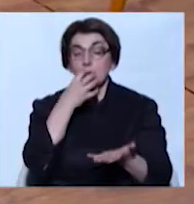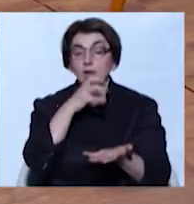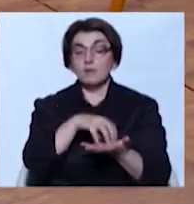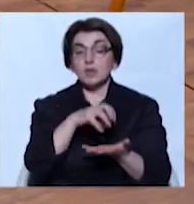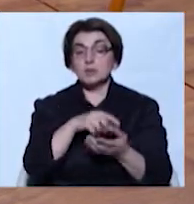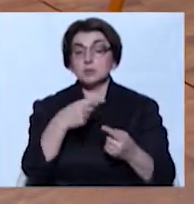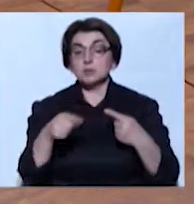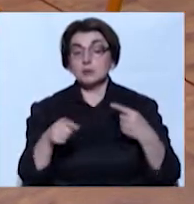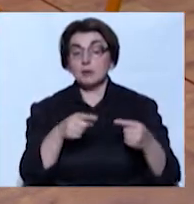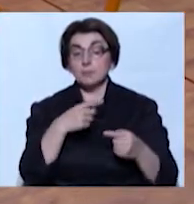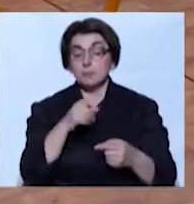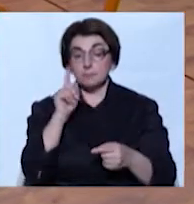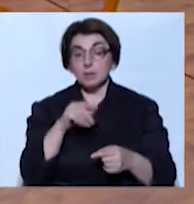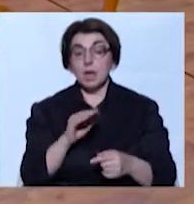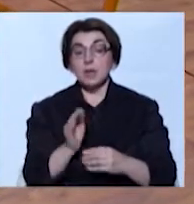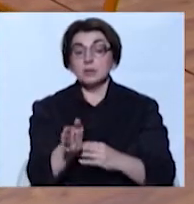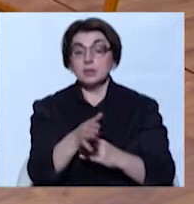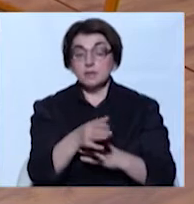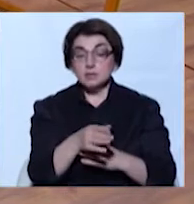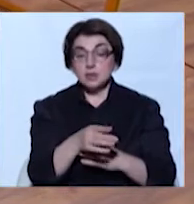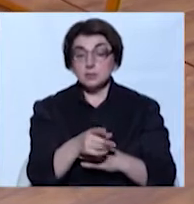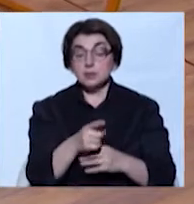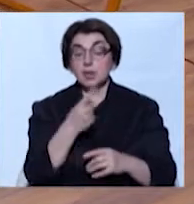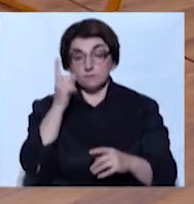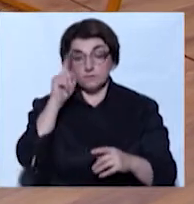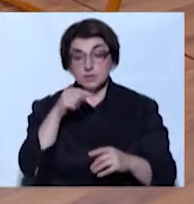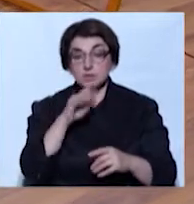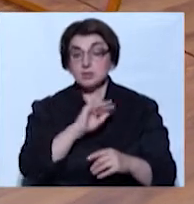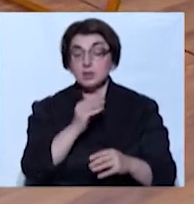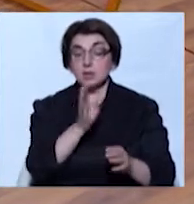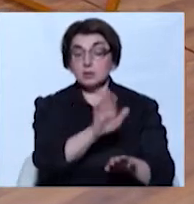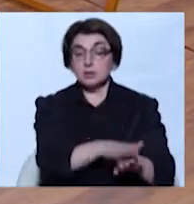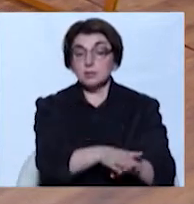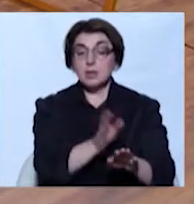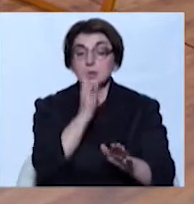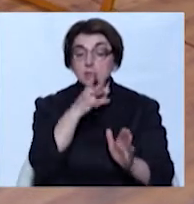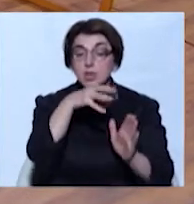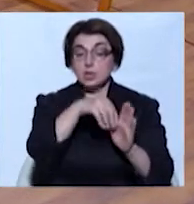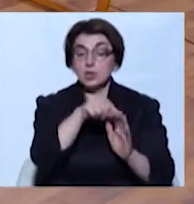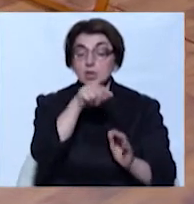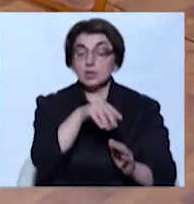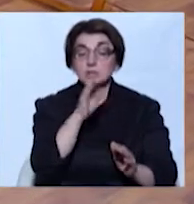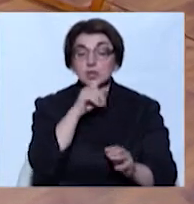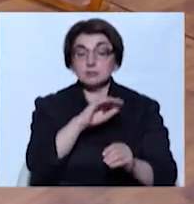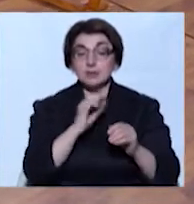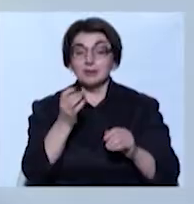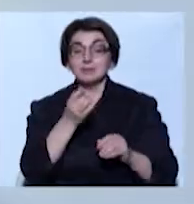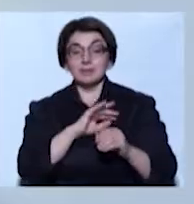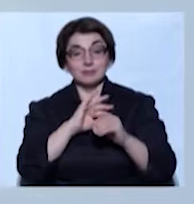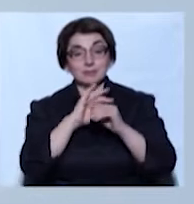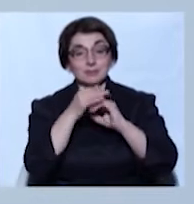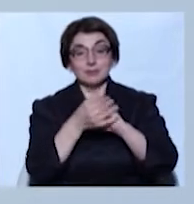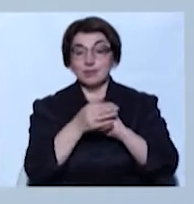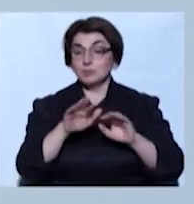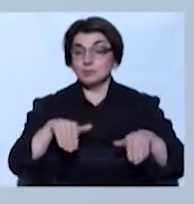და თევზები, რადგან წყალში დებენ კვერცხს, მათ კვერცხს ნაჭუჭი არ აქვს. რატომ? წყალში